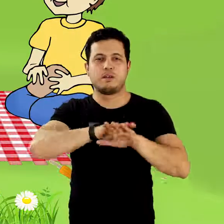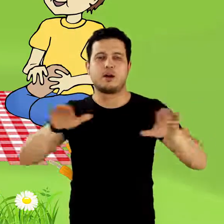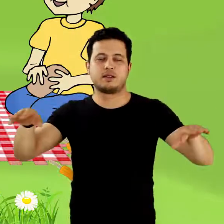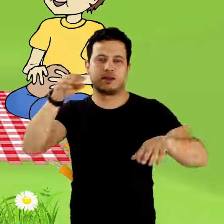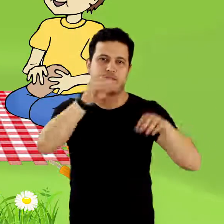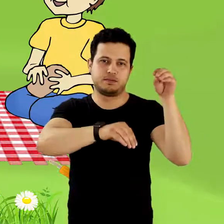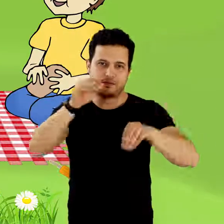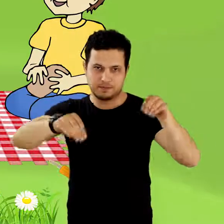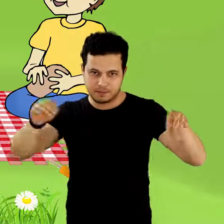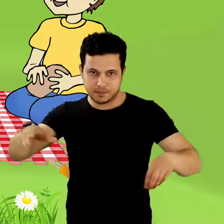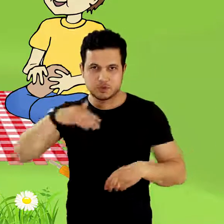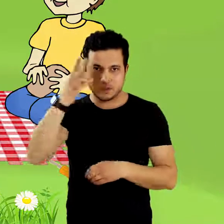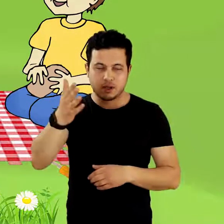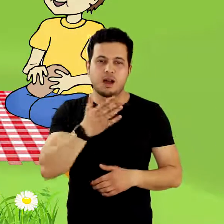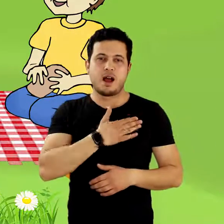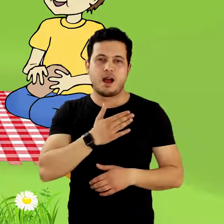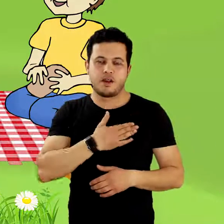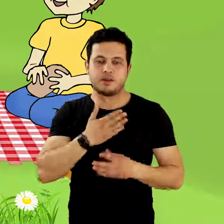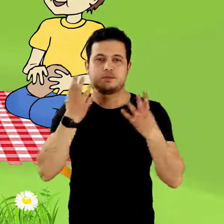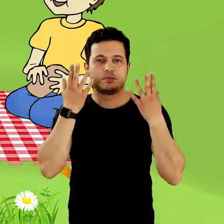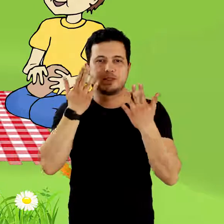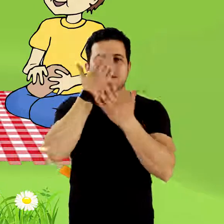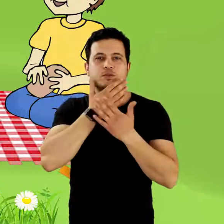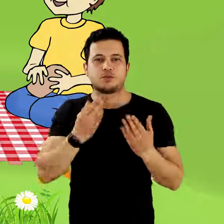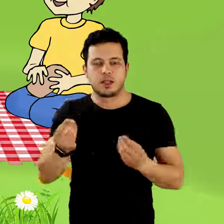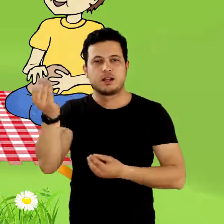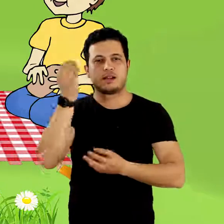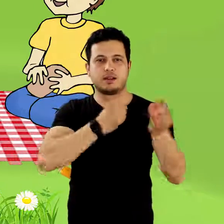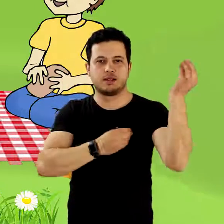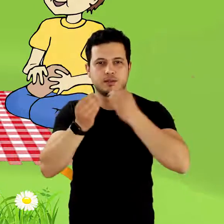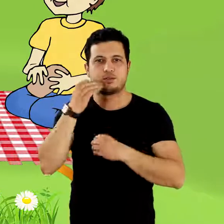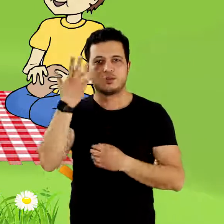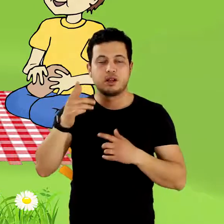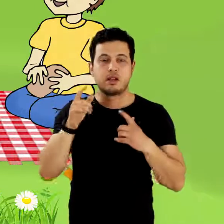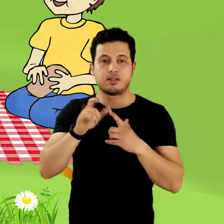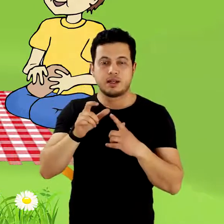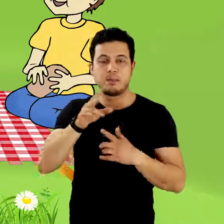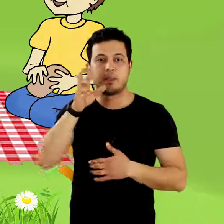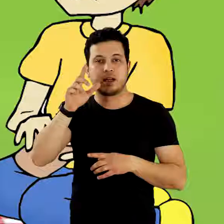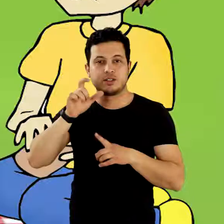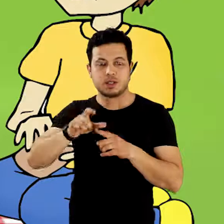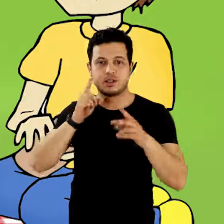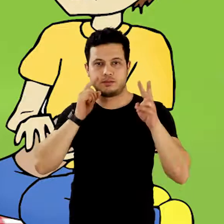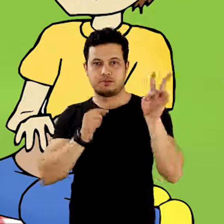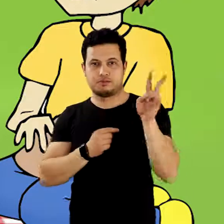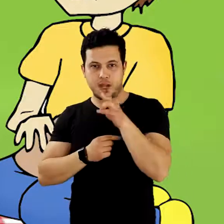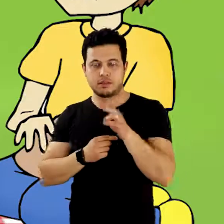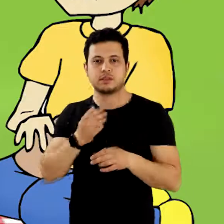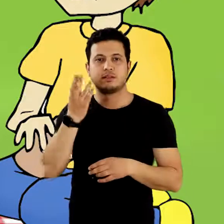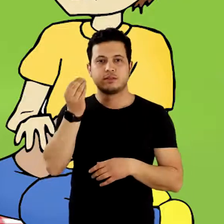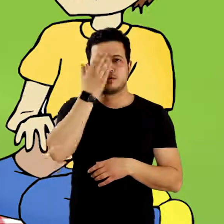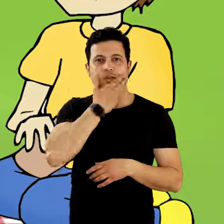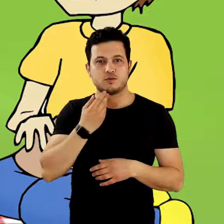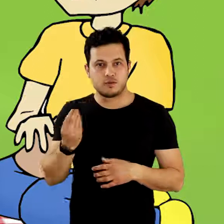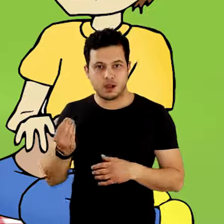hepsi çıkarttıklarını afiyetle bir güzel yedi. Selim, Pınar ve Çınar'a dönerek... Çok güzel